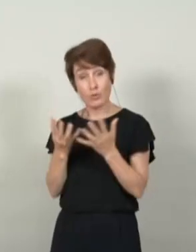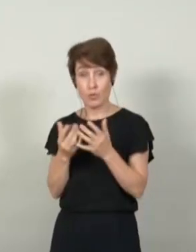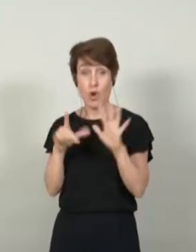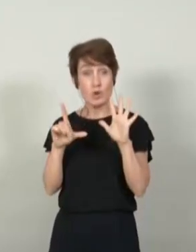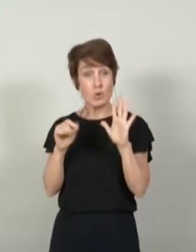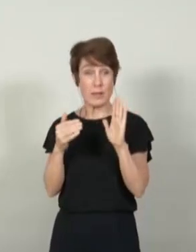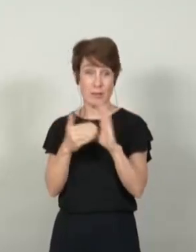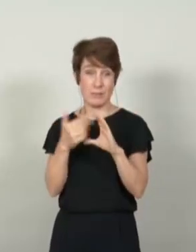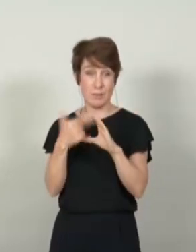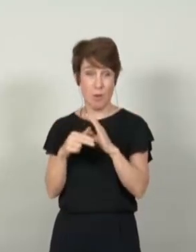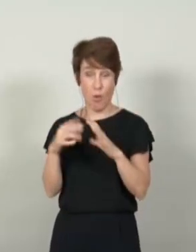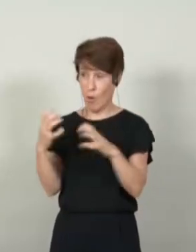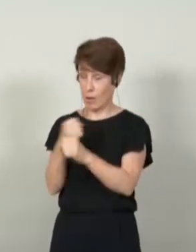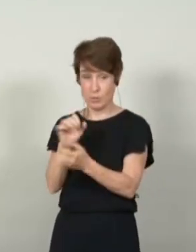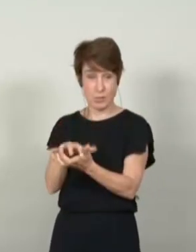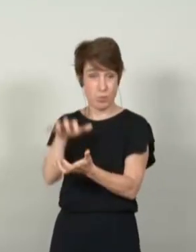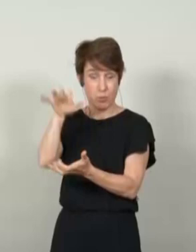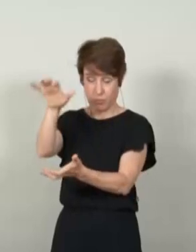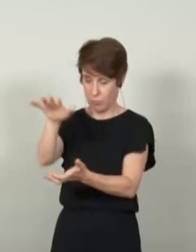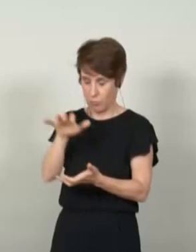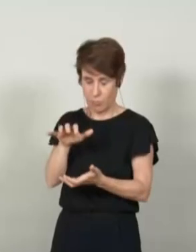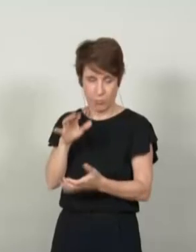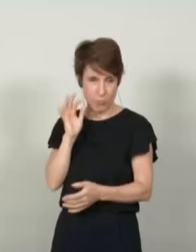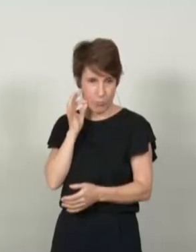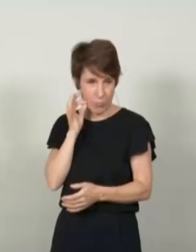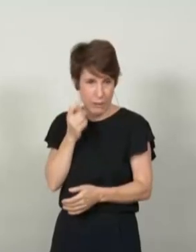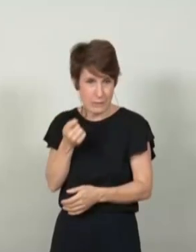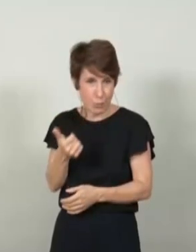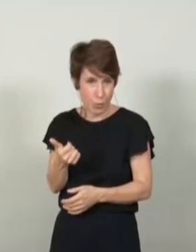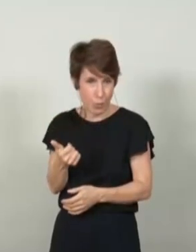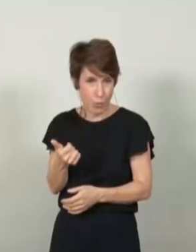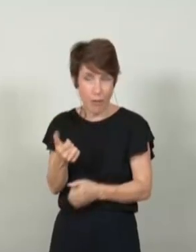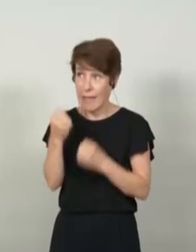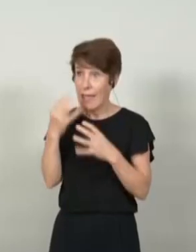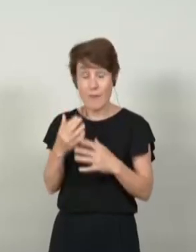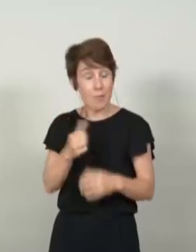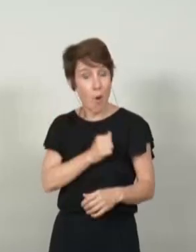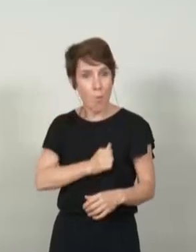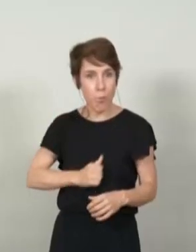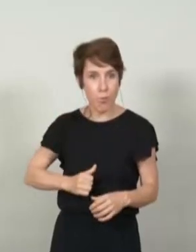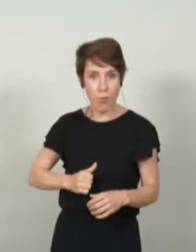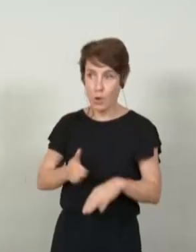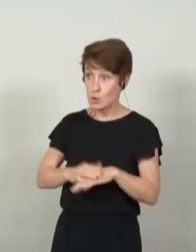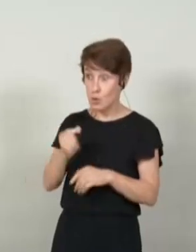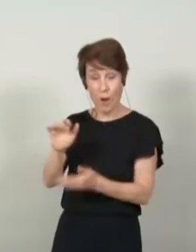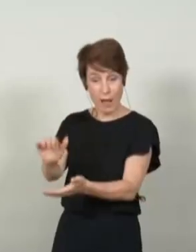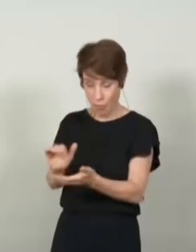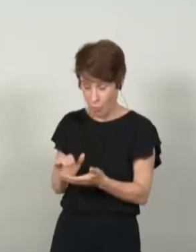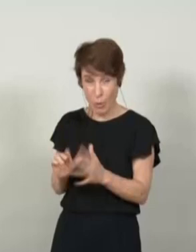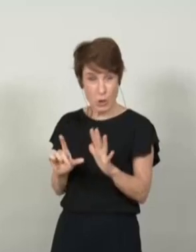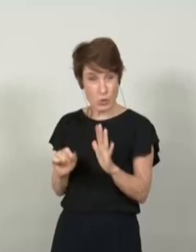70 000 euros de mécénat pour un événement de ce type c'est très faible vu l'importance de notre écosystème